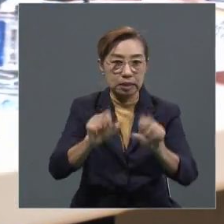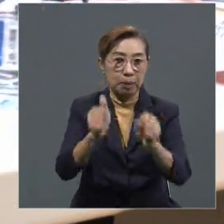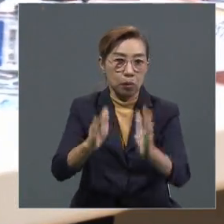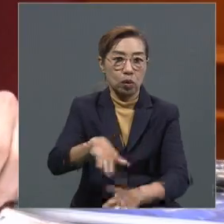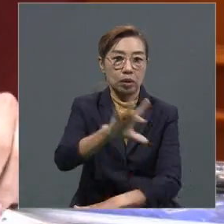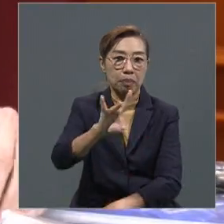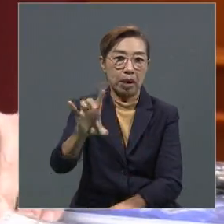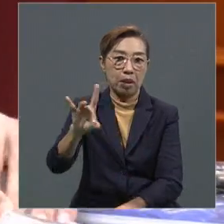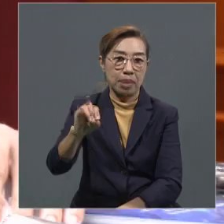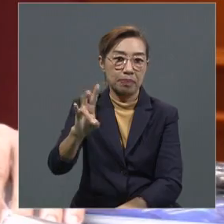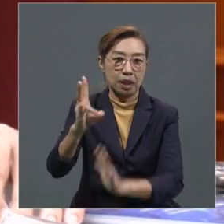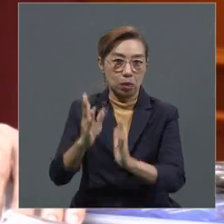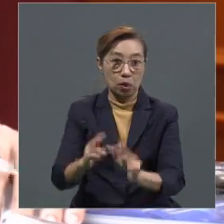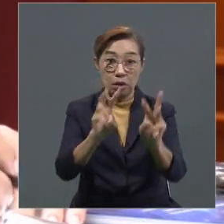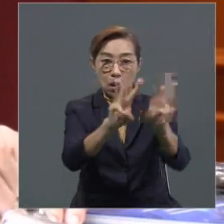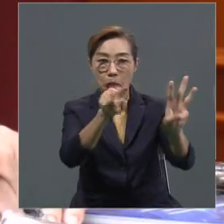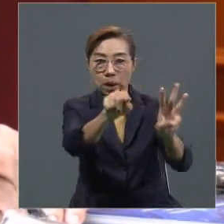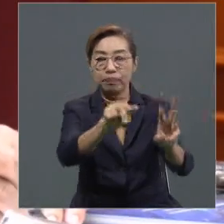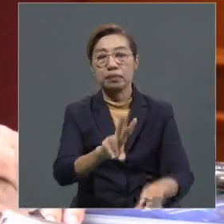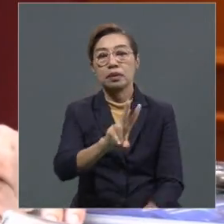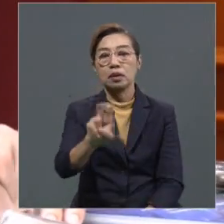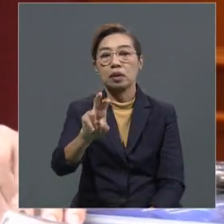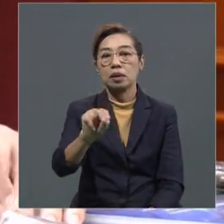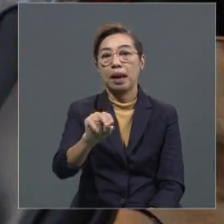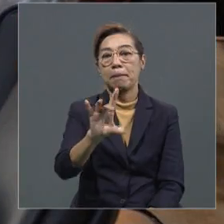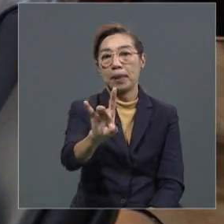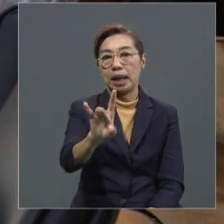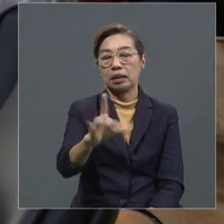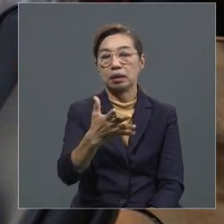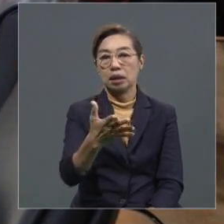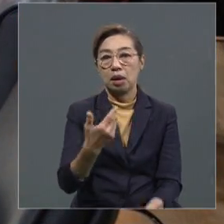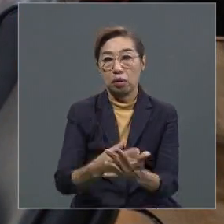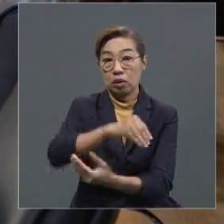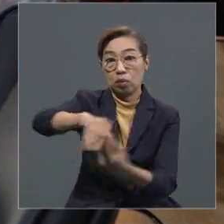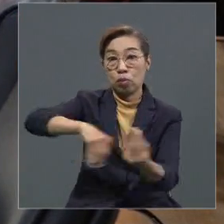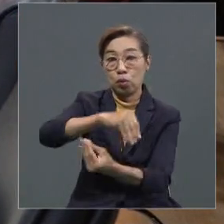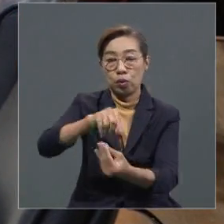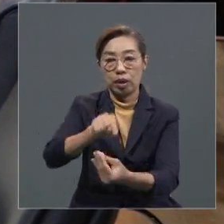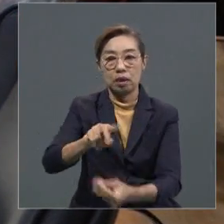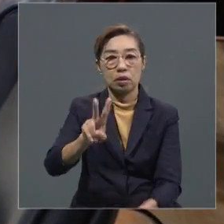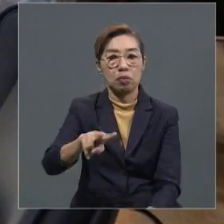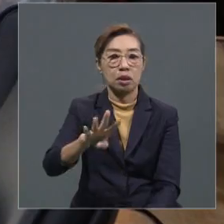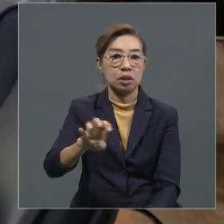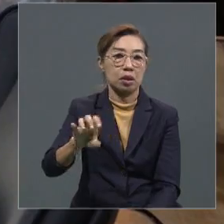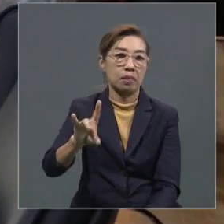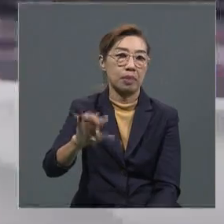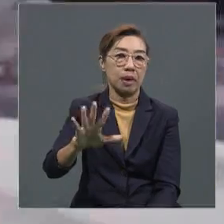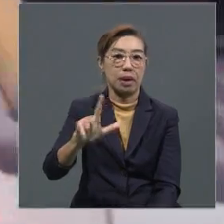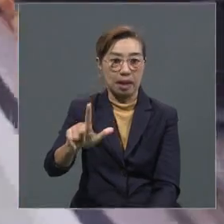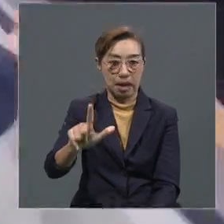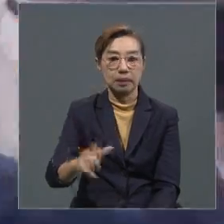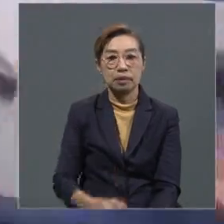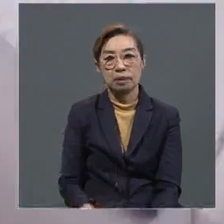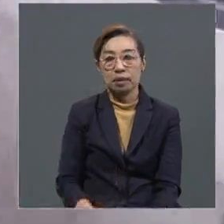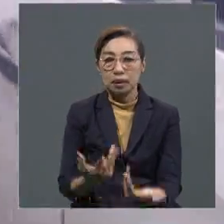887คนเว็บไซต์238เว็บไซต์พบเงินหมุนเวียนในระบบกว่า2485ล้านบาทแล้ว